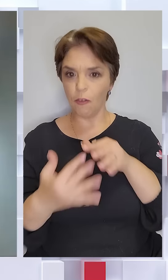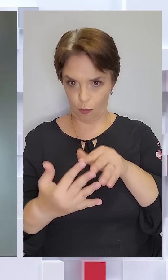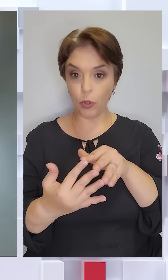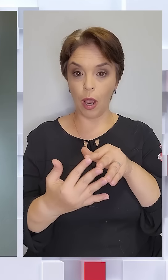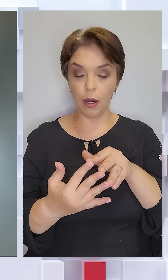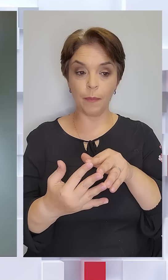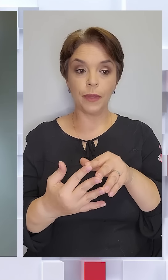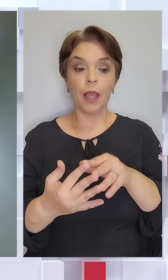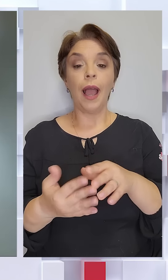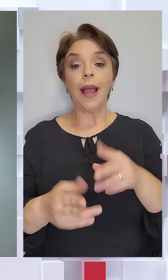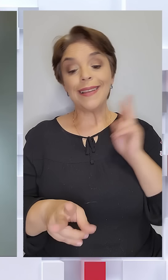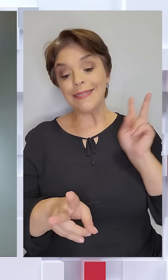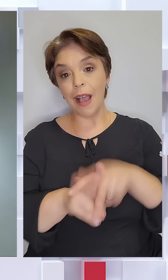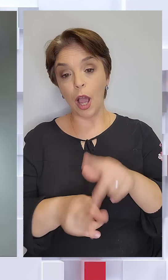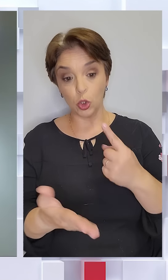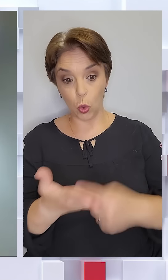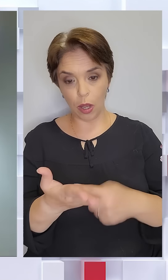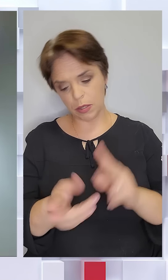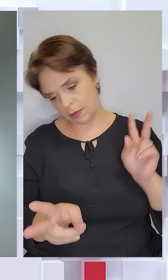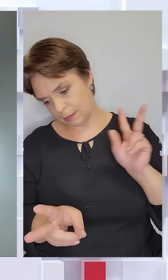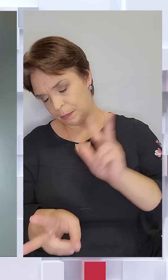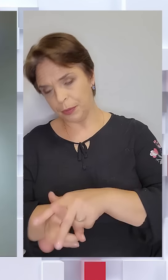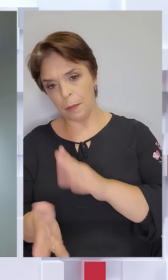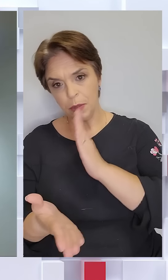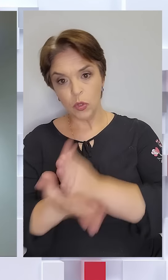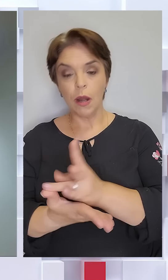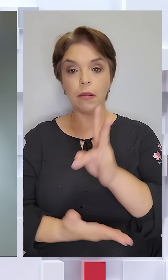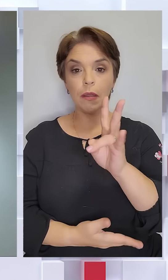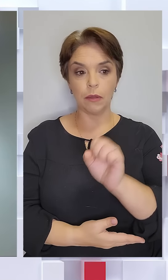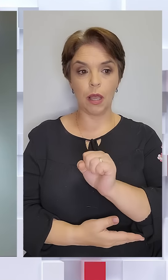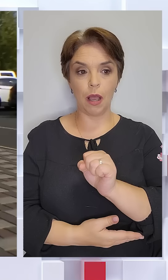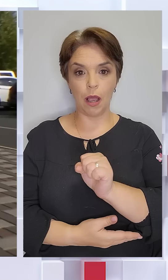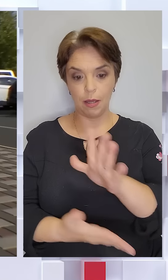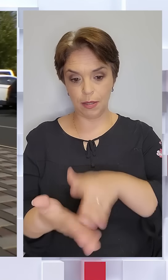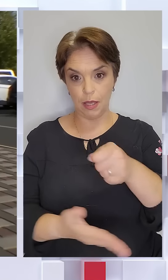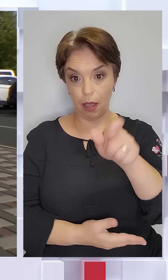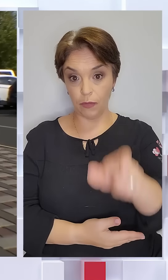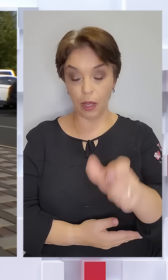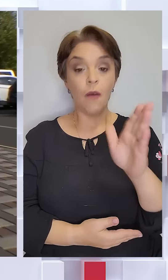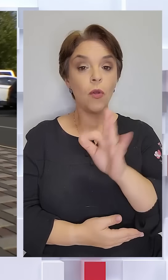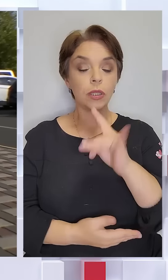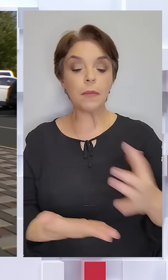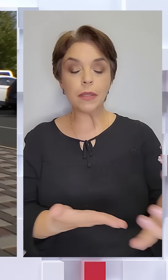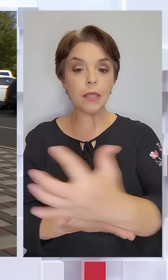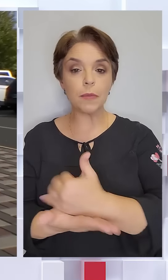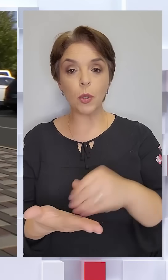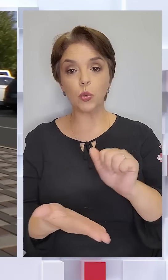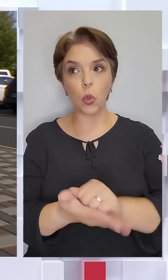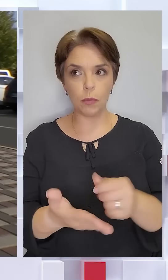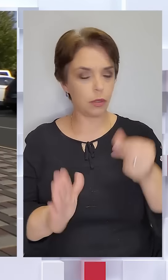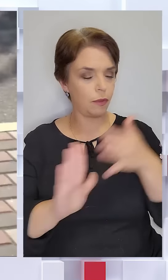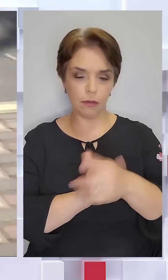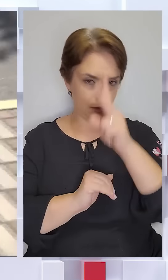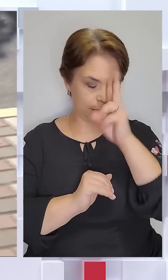боях. Тягар доказування, скажімо так, він покладається безпосередньо на заявника. Володимир на збір документів витратив не